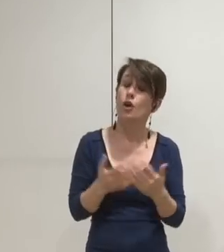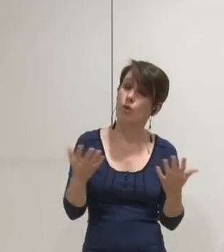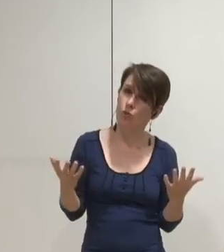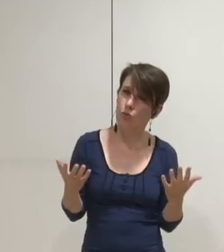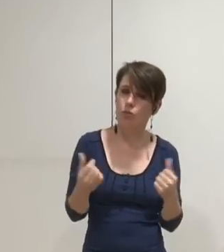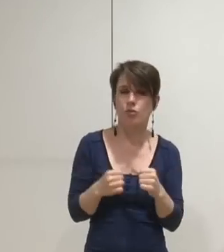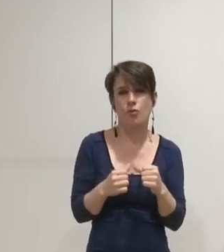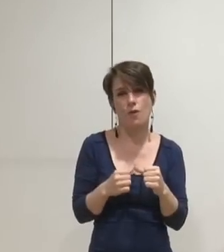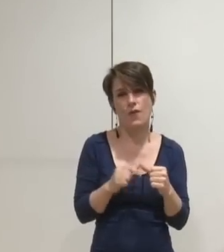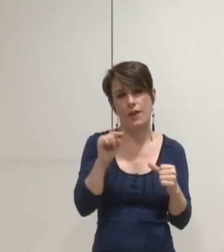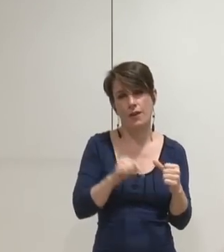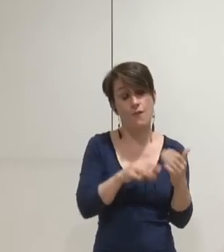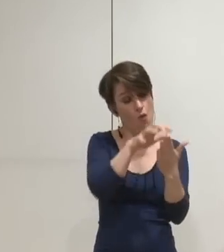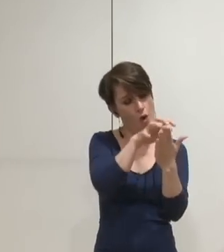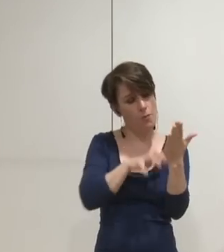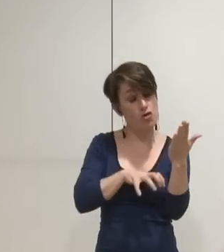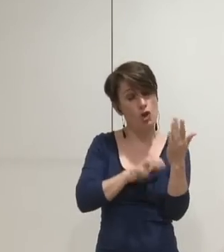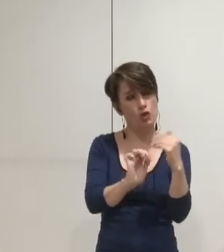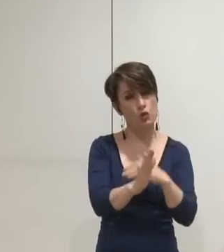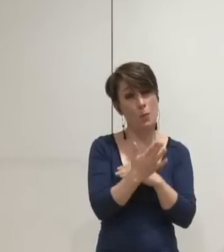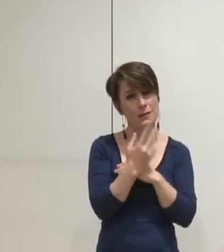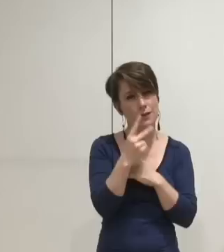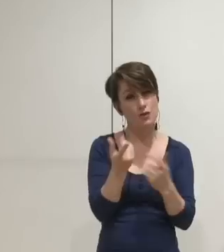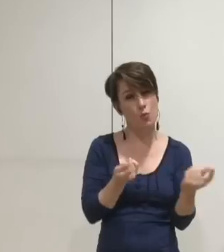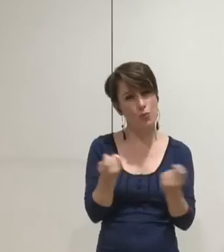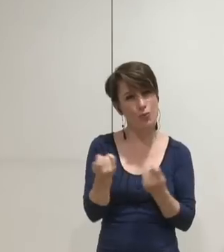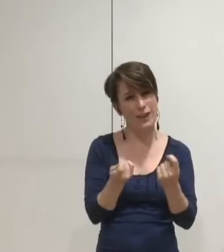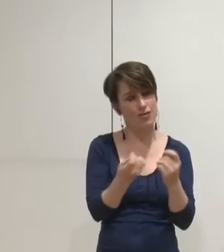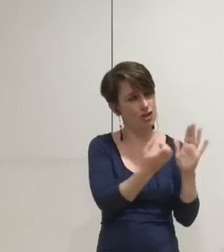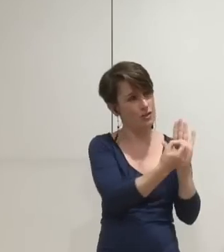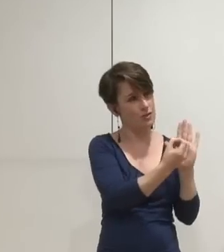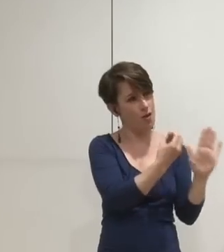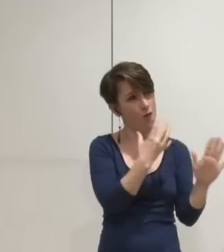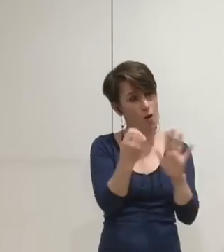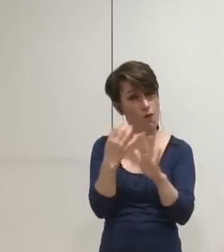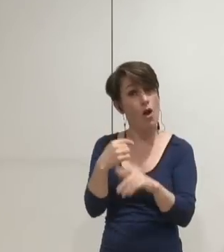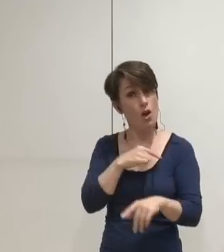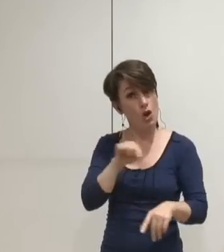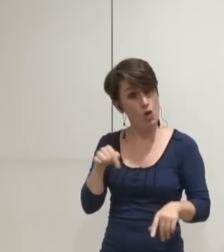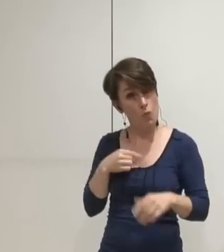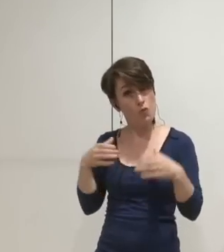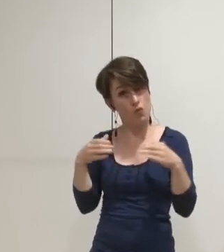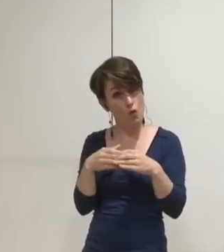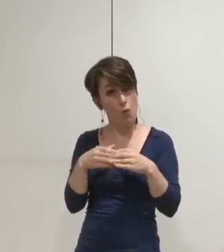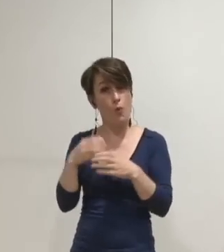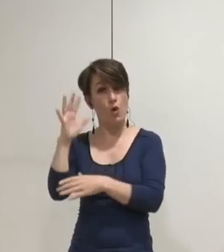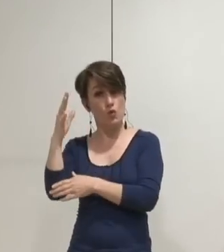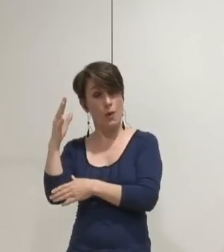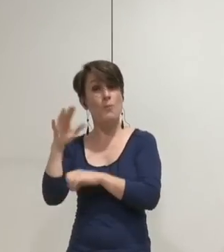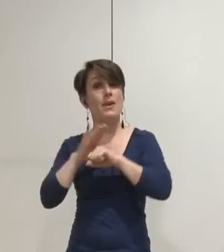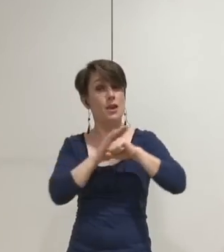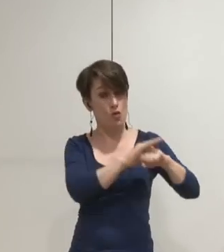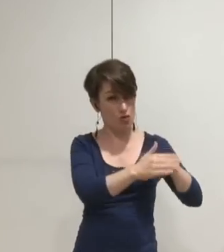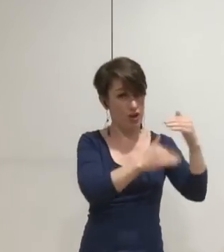présentation de la dit régie qui nous a été fournie par les services à notre demande conjointe groupe UMP et gauch et progrès en commission